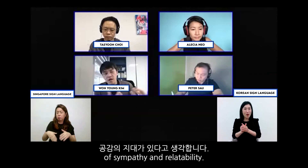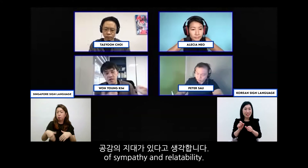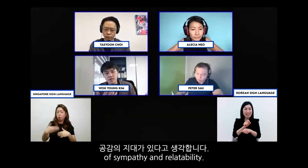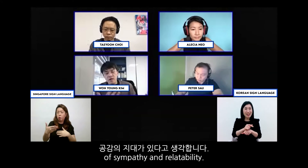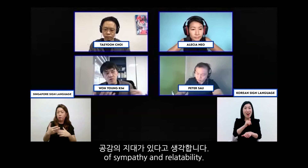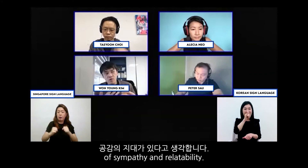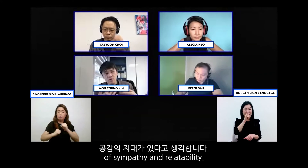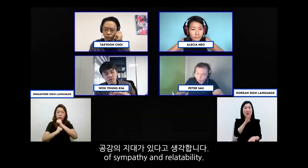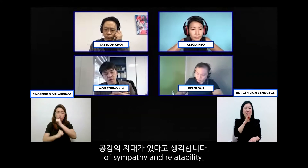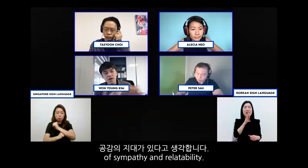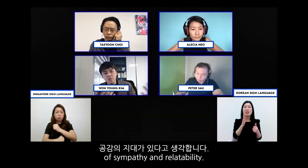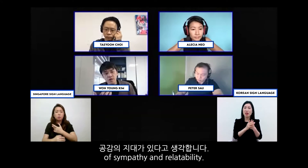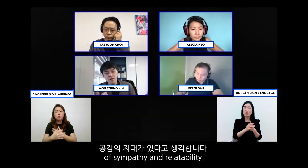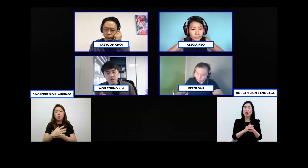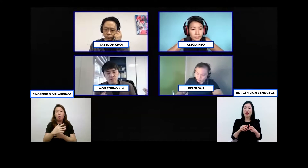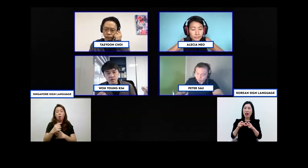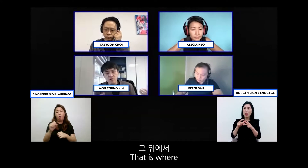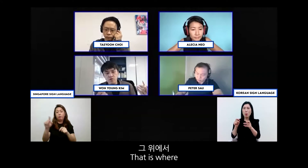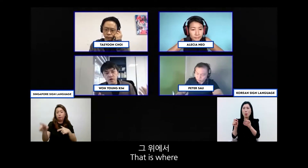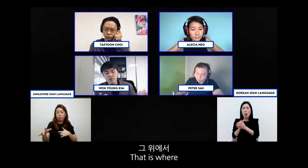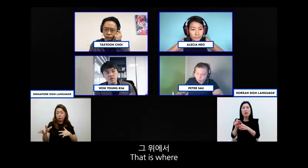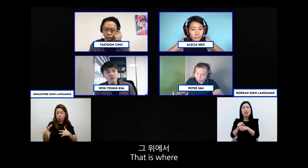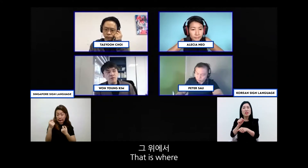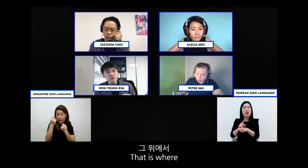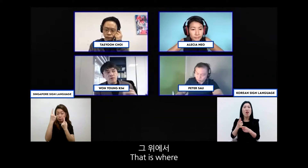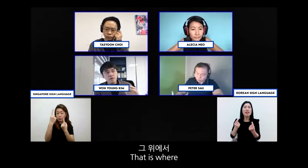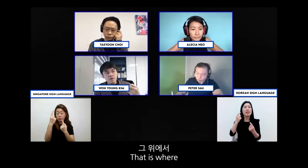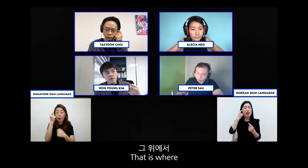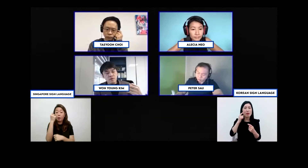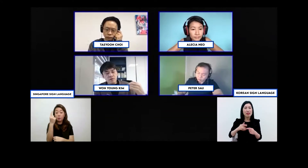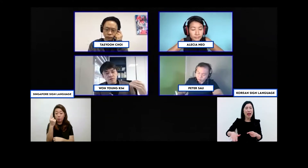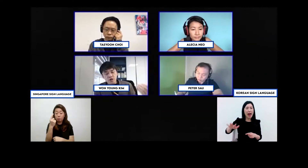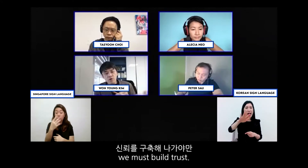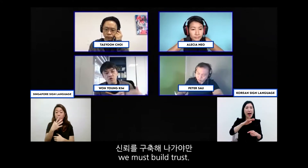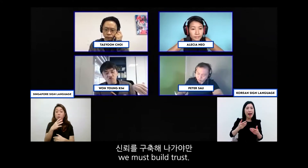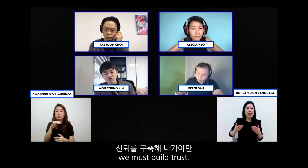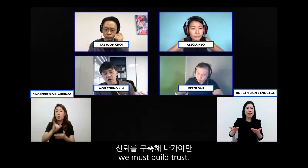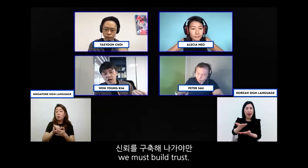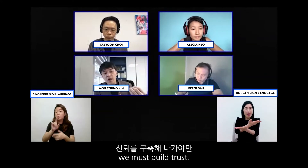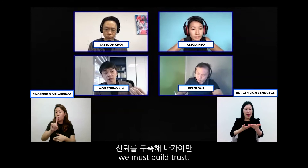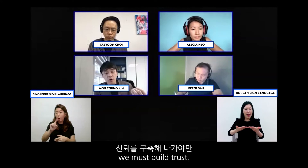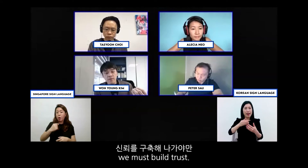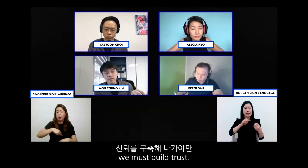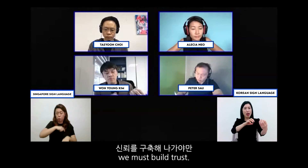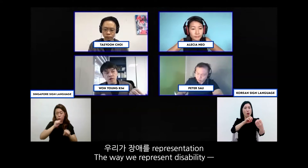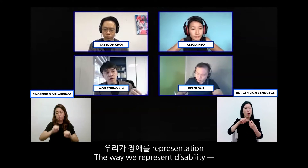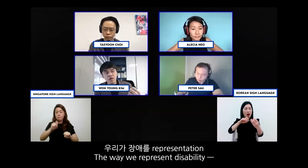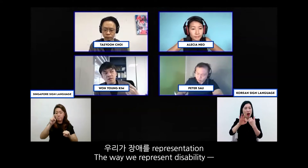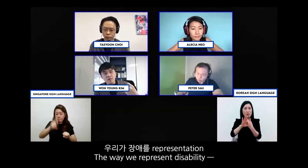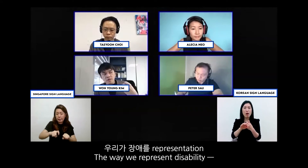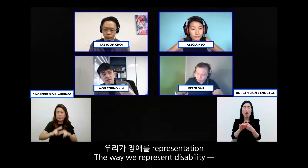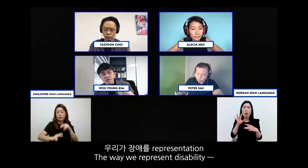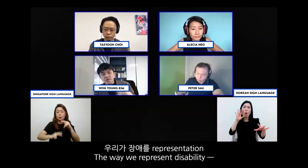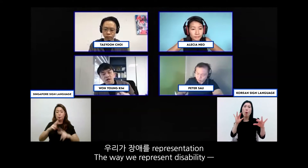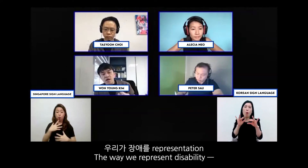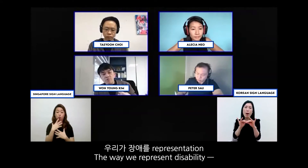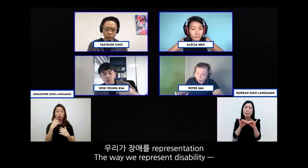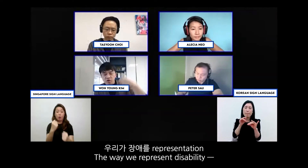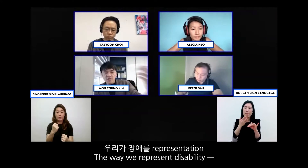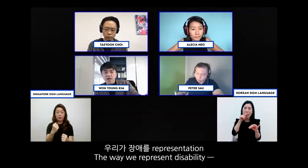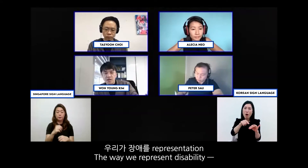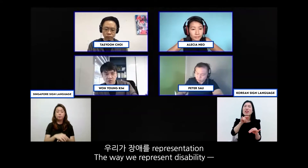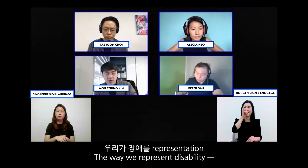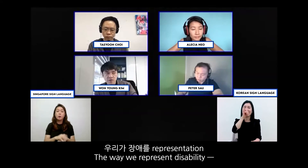공감의 지대가 있다고 생각합니다. 그 위에서 신뢰를 구축해 나가야만 우리가